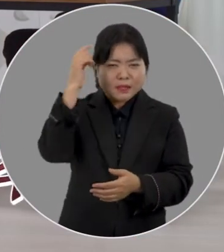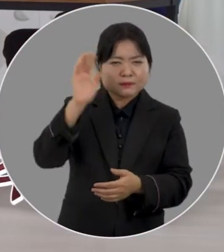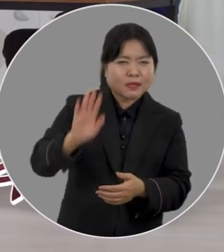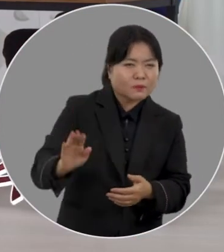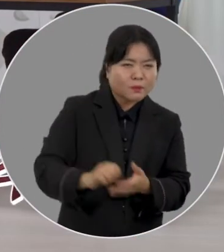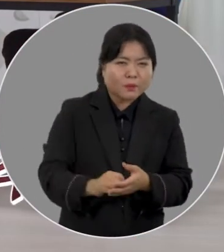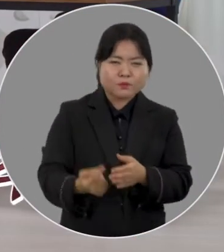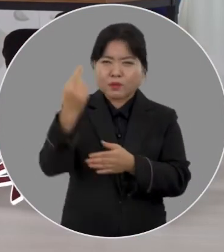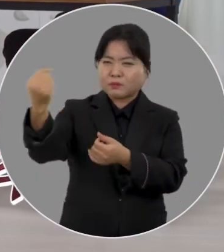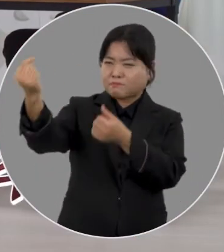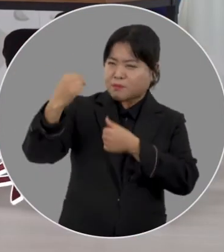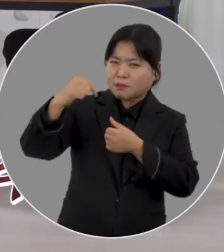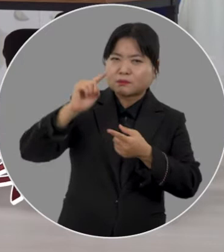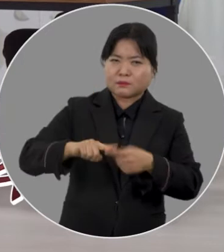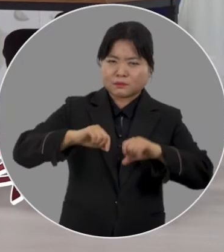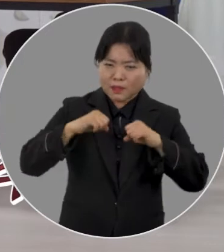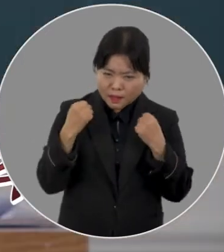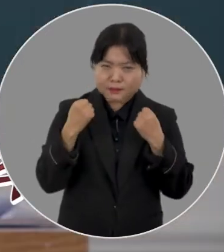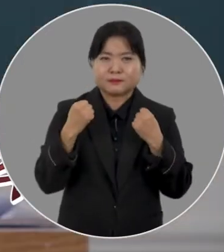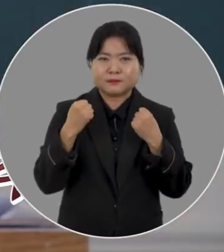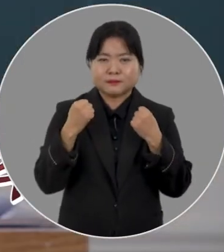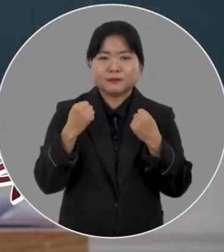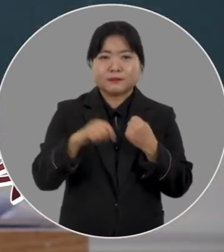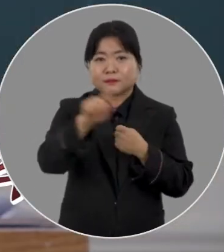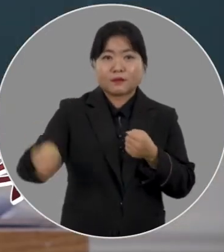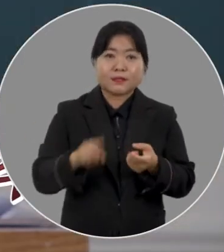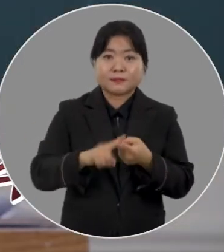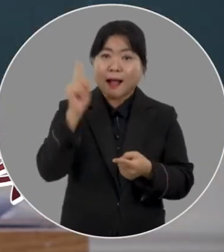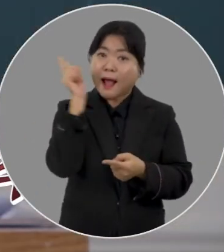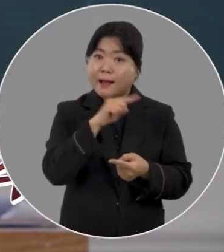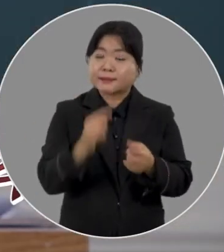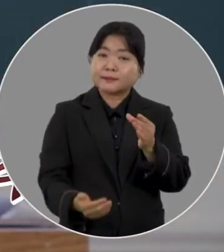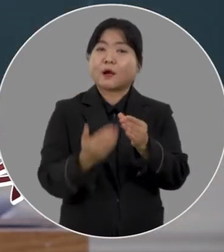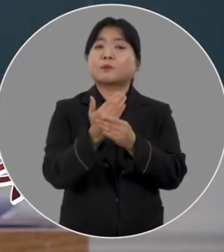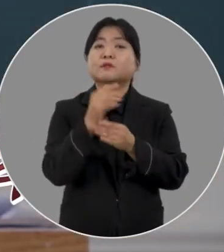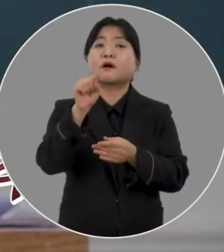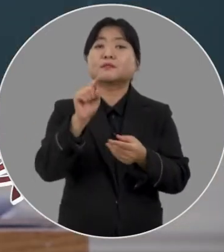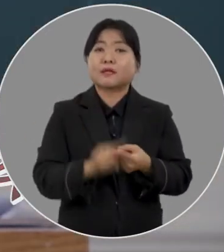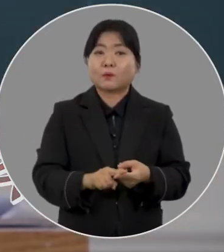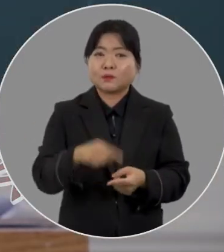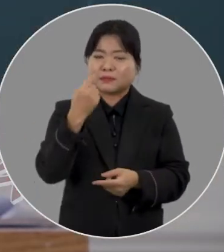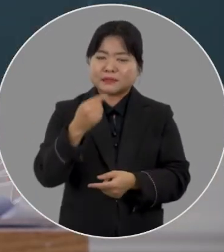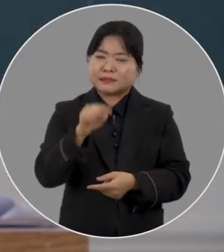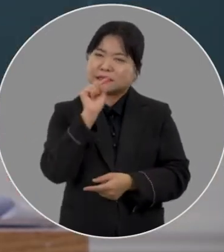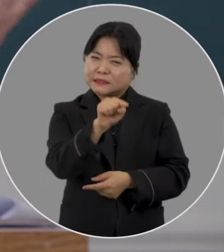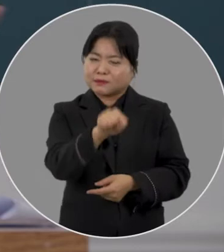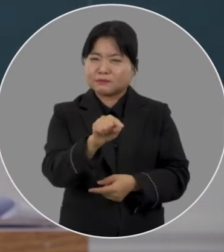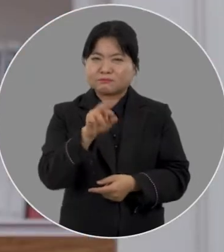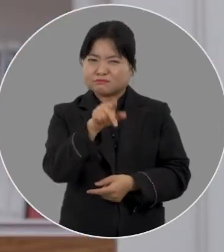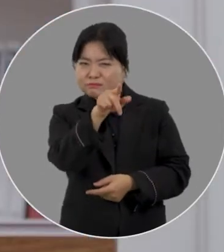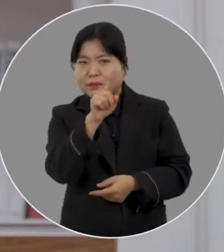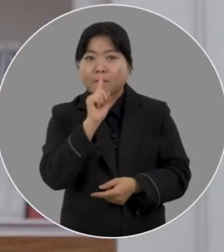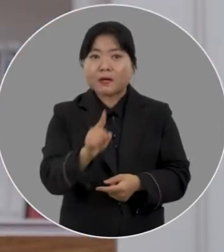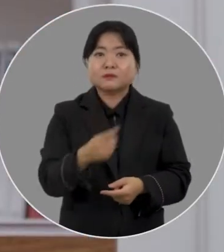않고 위에서 내려오는 지시를 그냥 따라가는 그런 것에서 이제 악이 나오는 것이다라고 이제 지적한 바가 있거든요. 그래서